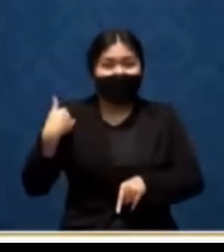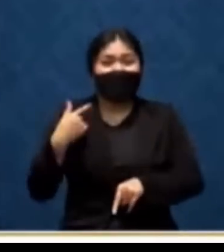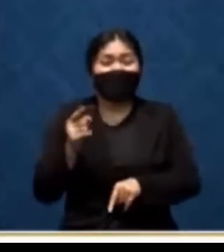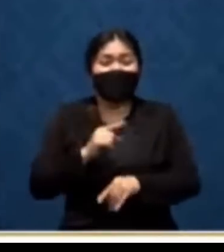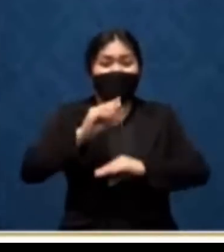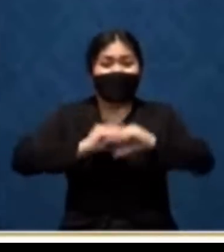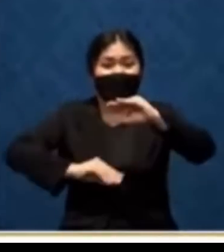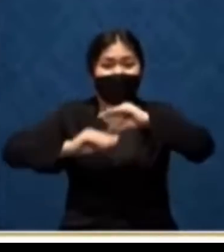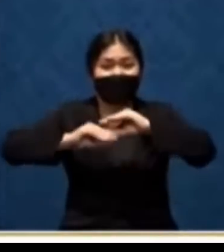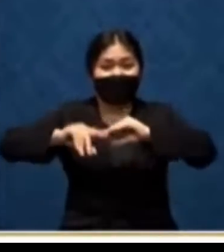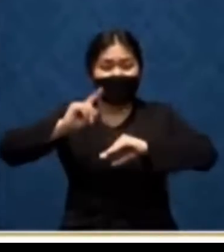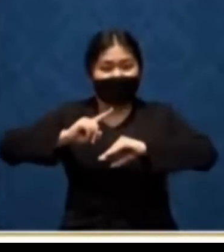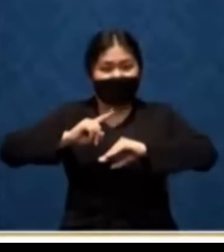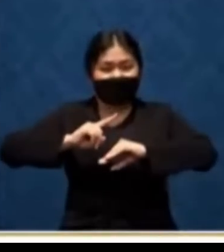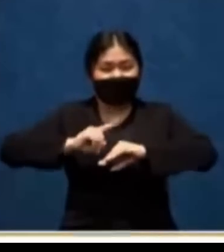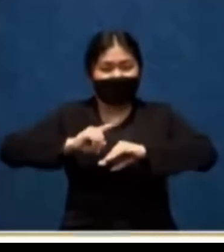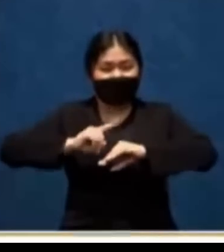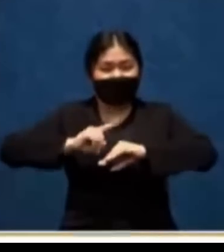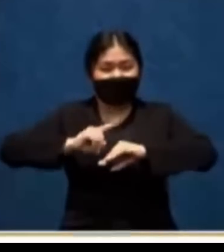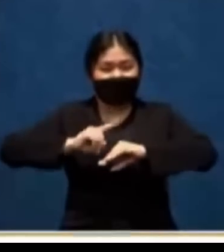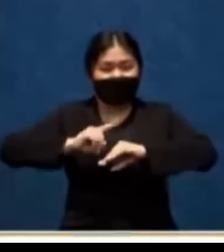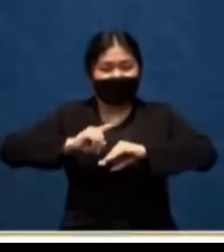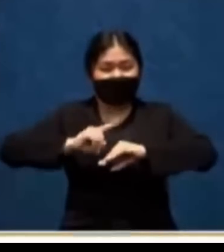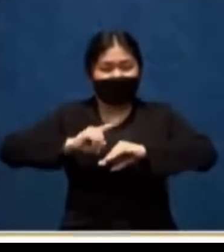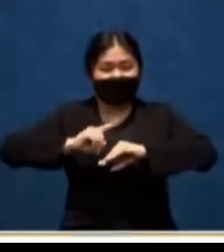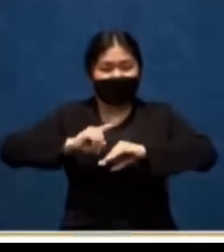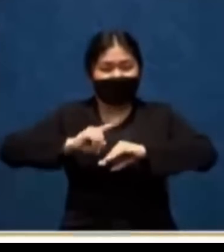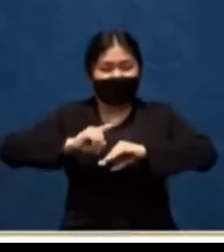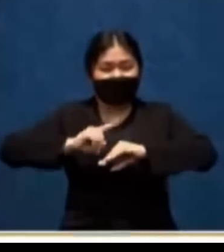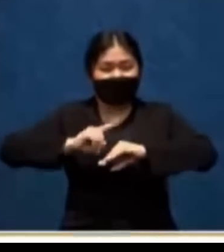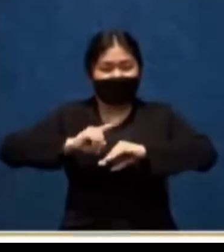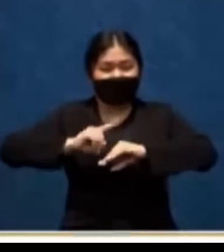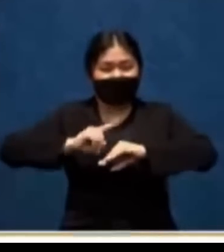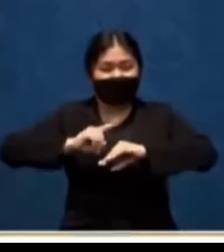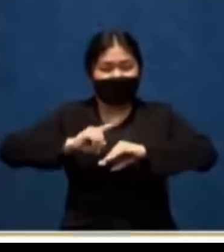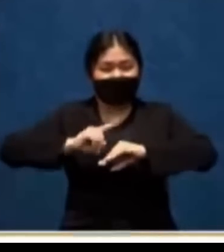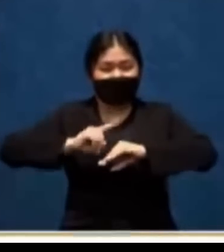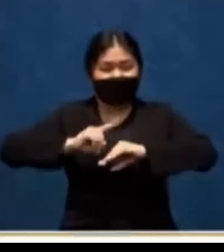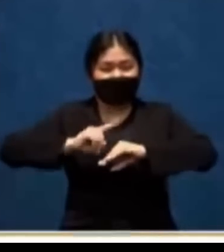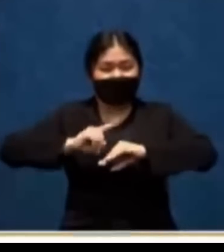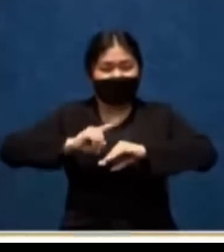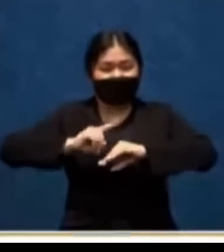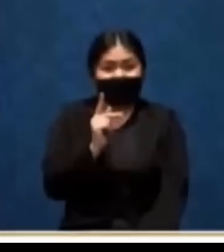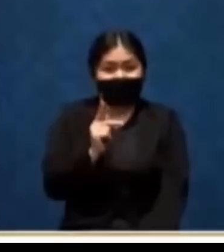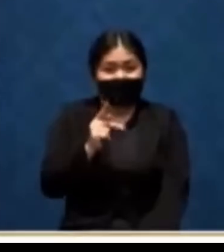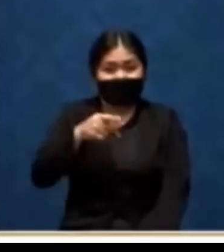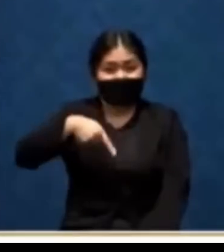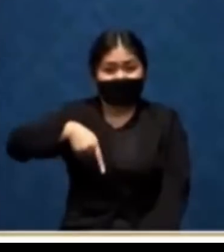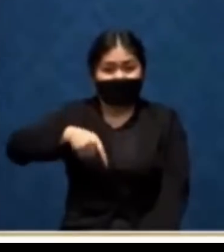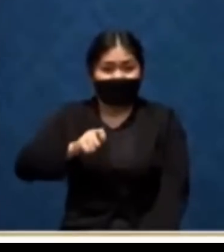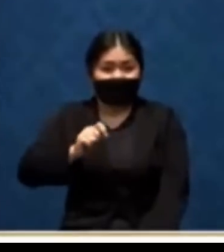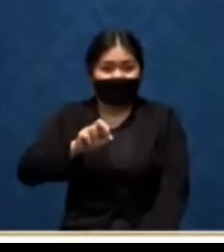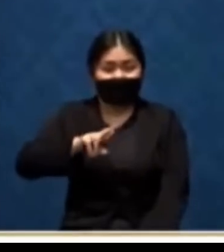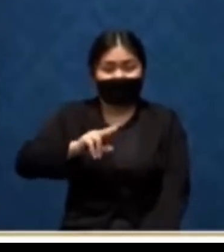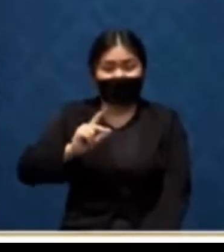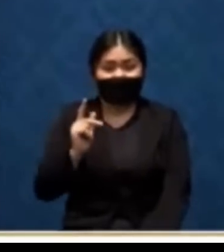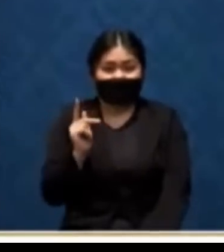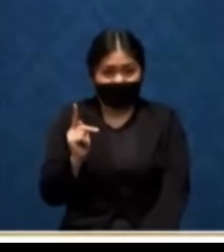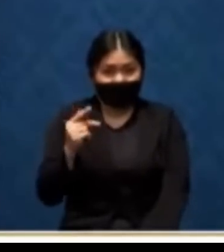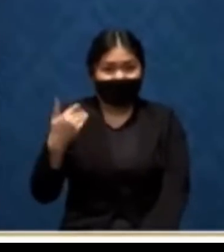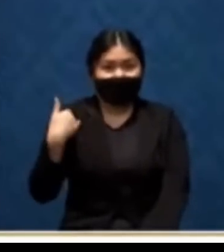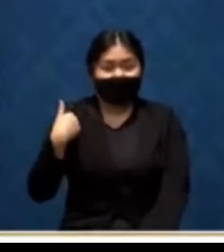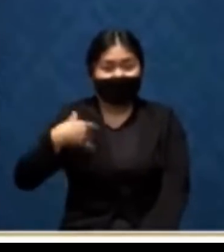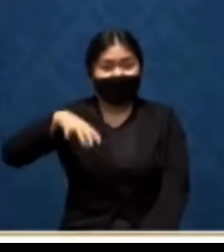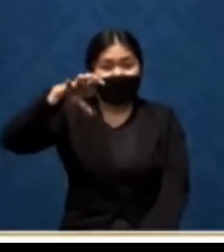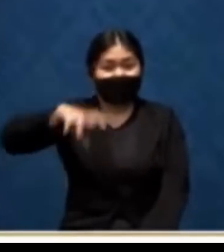โครงการที่โหดเหี้ยมอำมหิตที่สุดครับชื่อ KK Park ครับที่แห่งนี้นะครับสำ